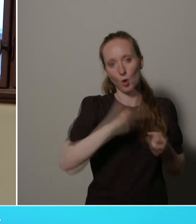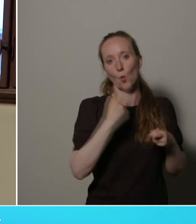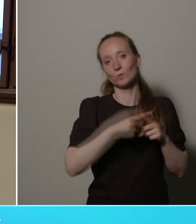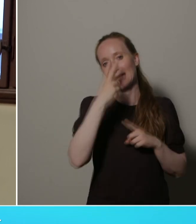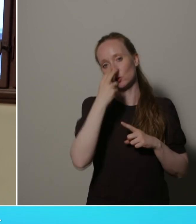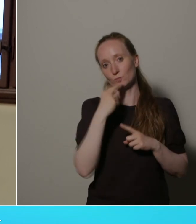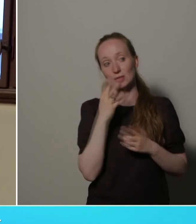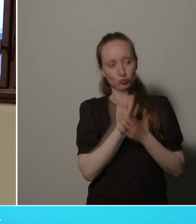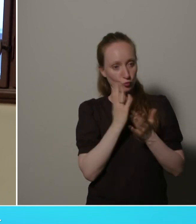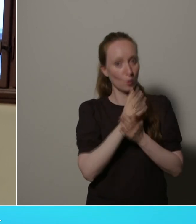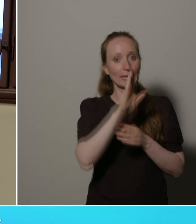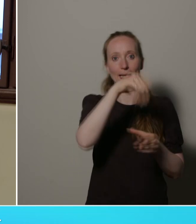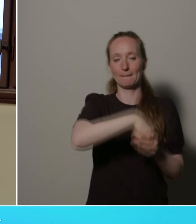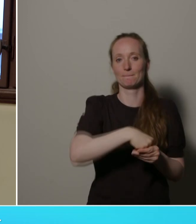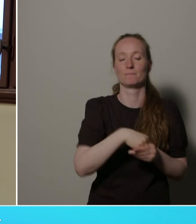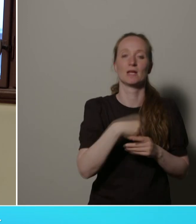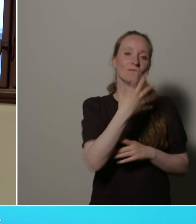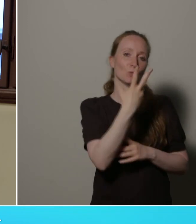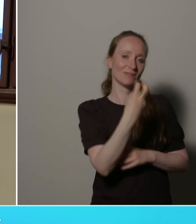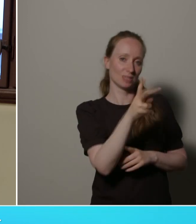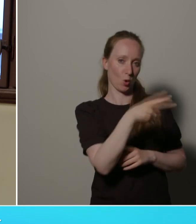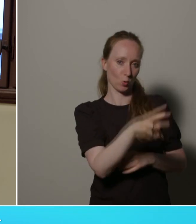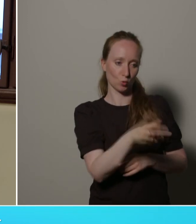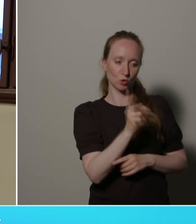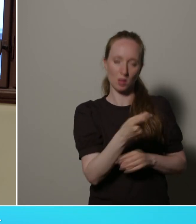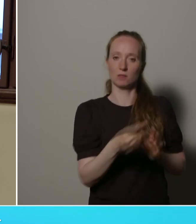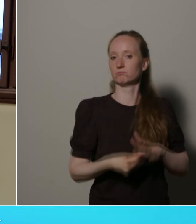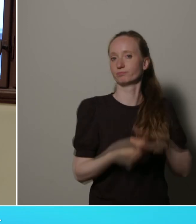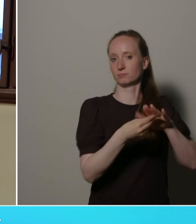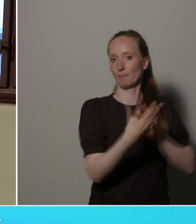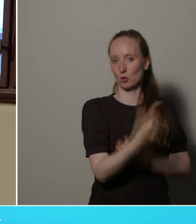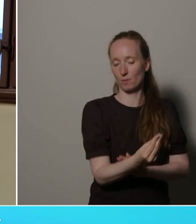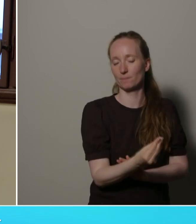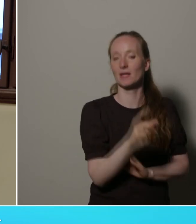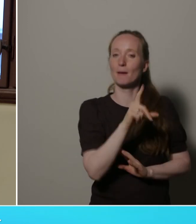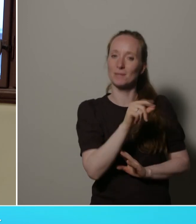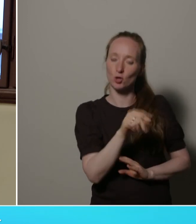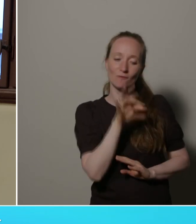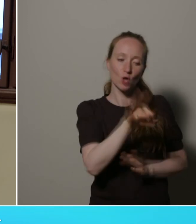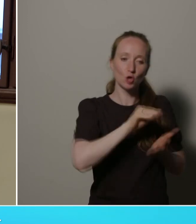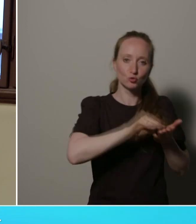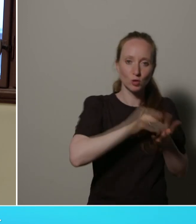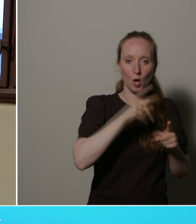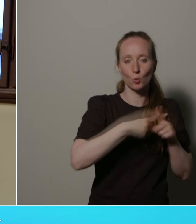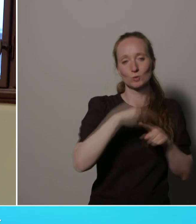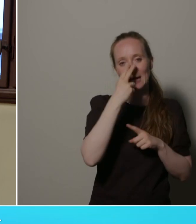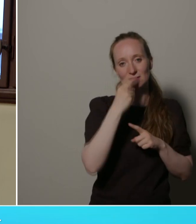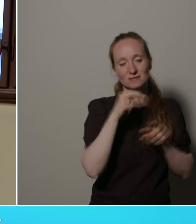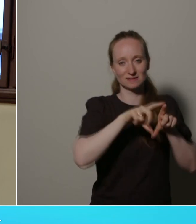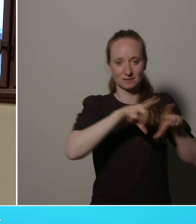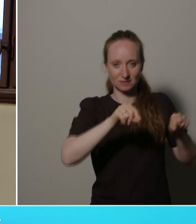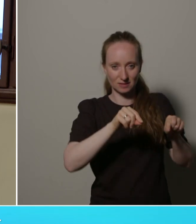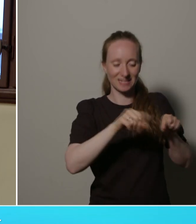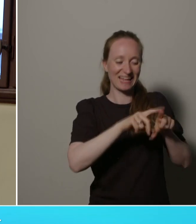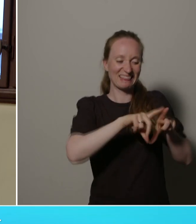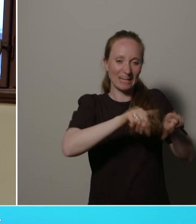und Azubis drin von 25 Euro, die dazu führt, dass das Ticket für Schüler und Azubis 27